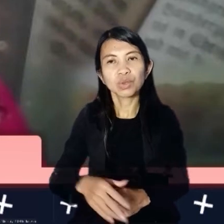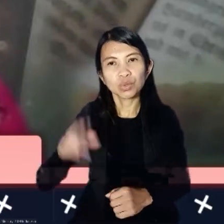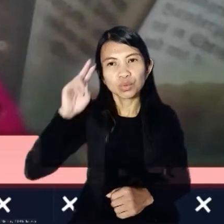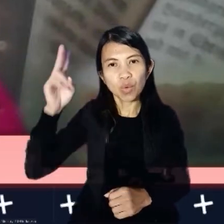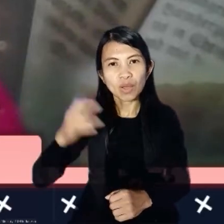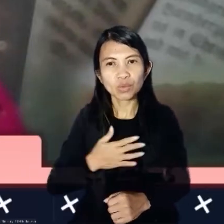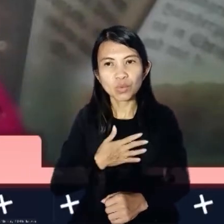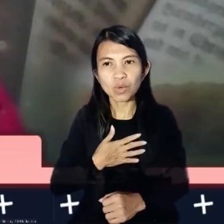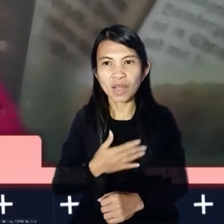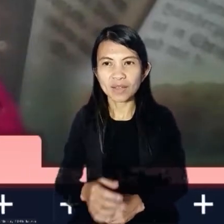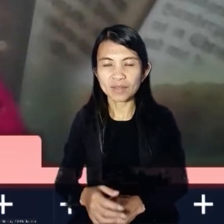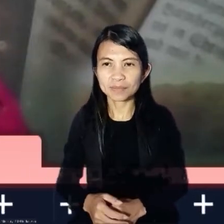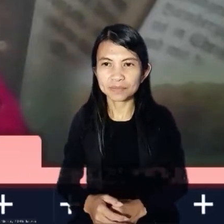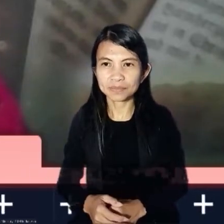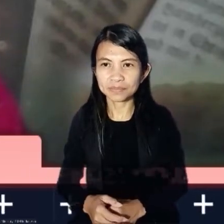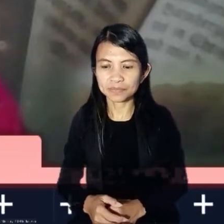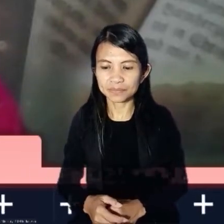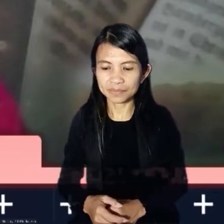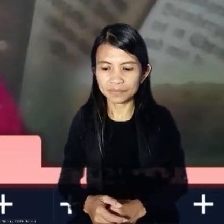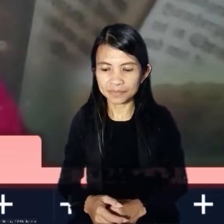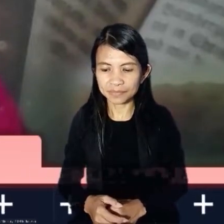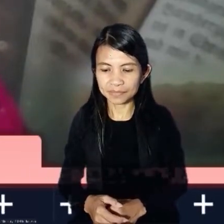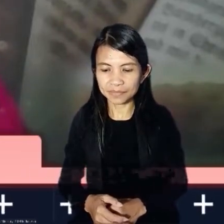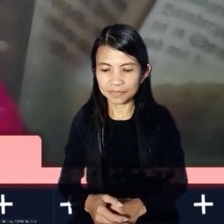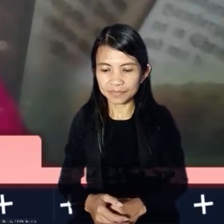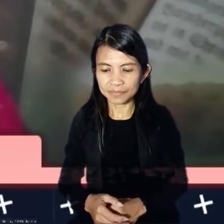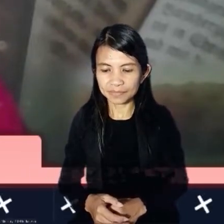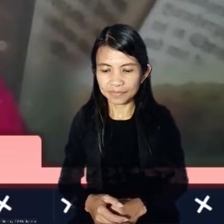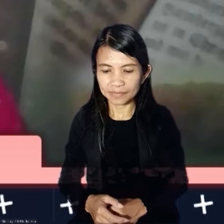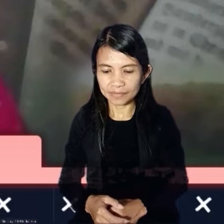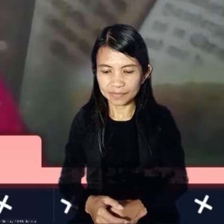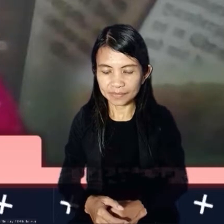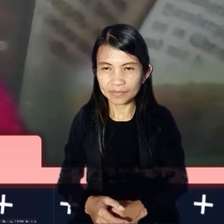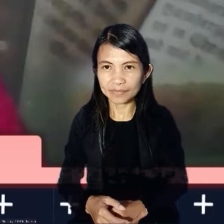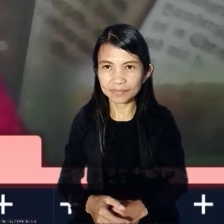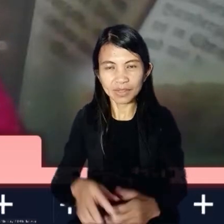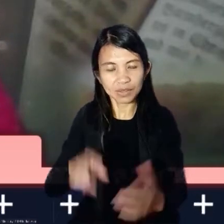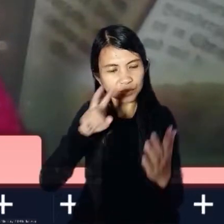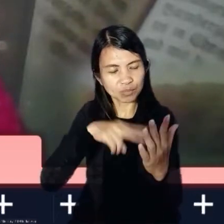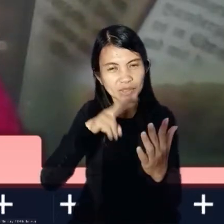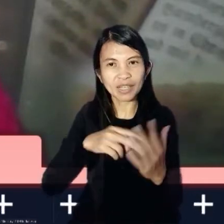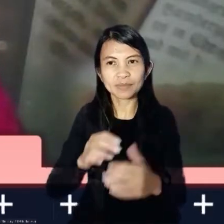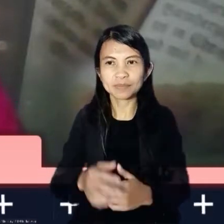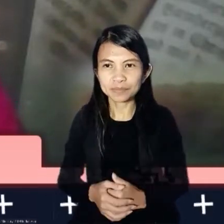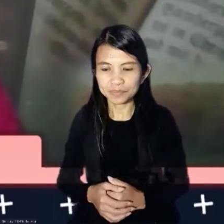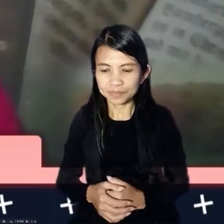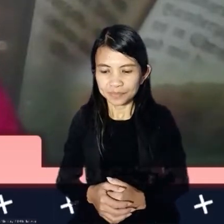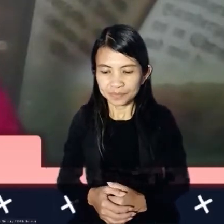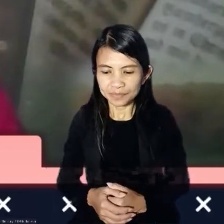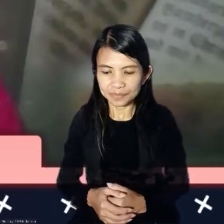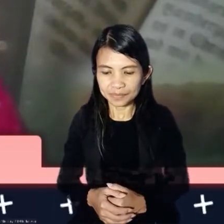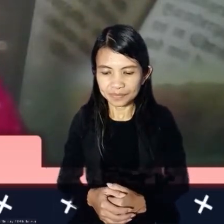Terangkan ya saya baca aja ya ikan tajam ya tanya jawab Alkitab ia terlihat yang ke-38